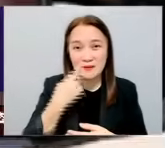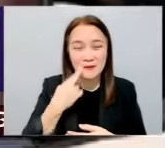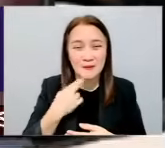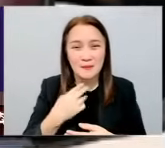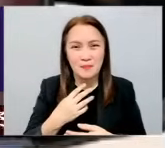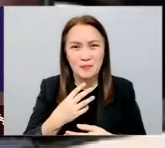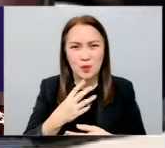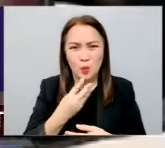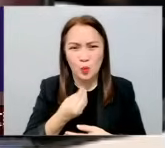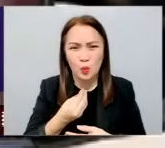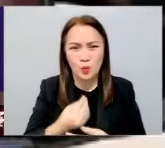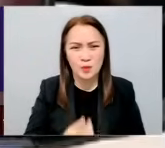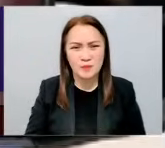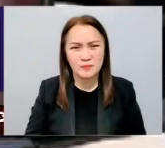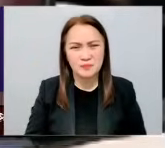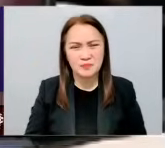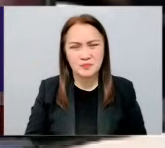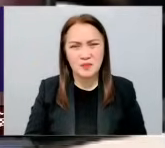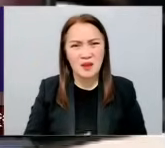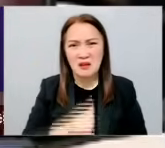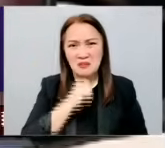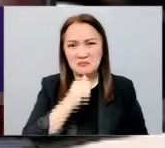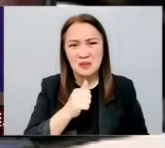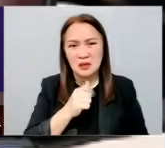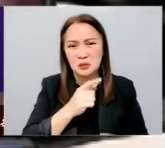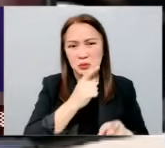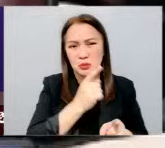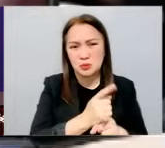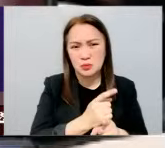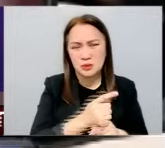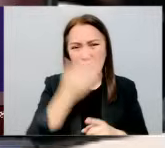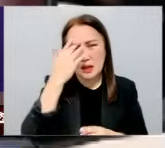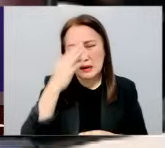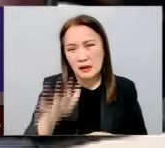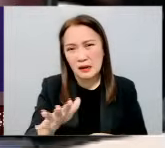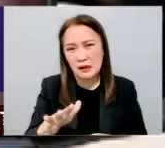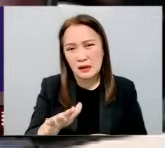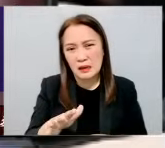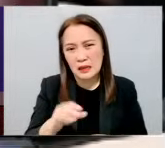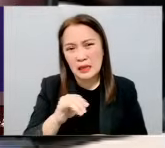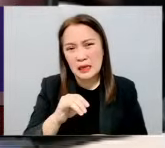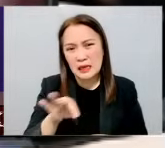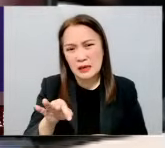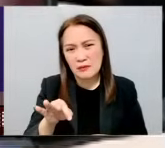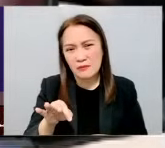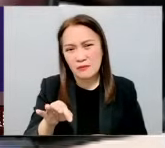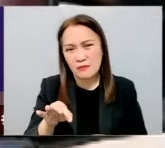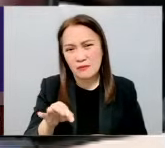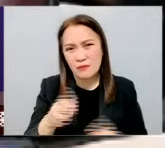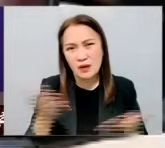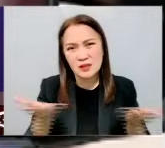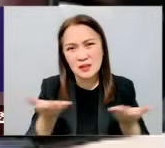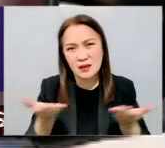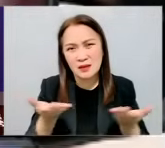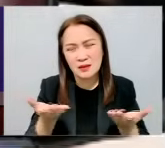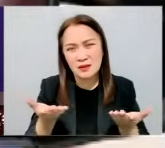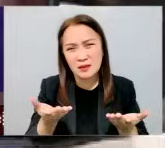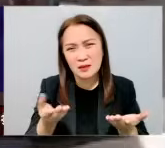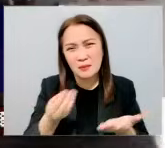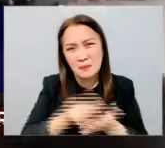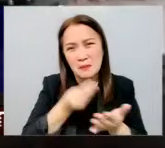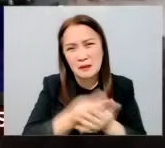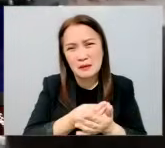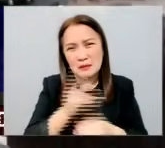Piatos hindi totoo hindi natin malalaman kung saan talaga napunta yung pondo confidential